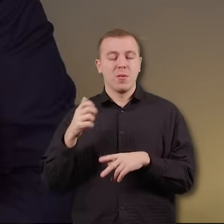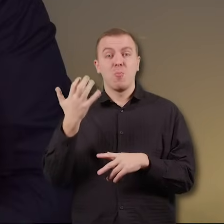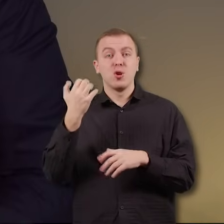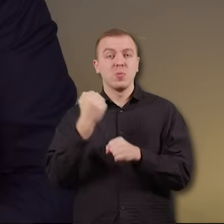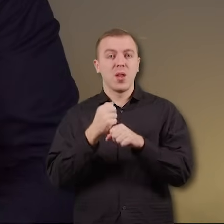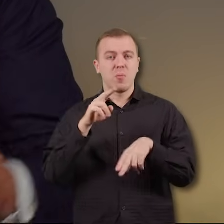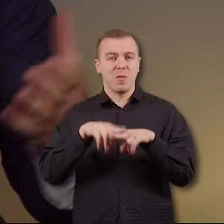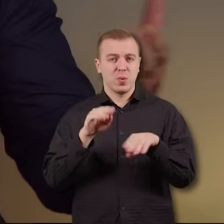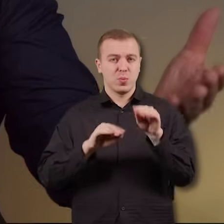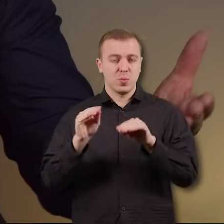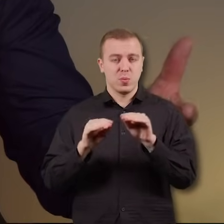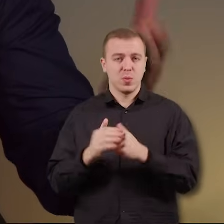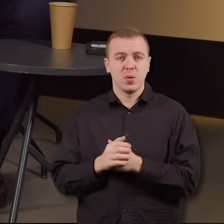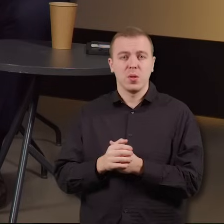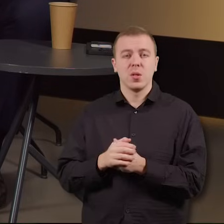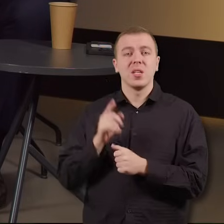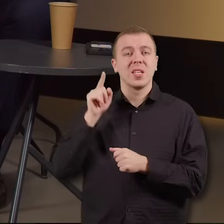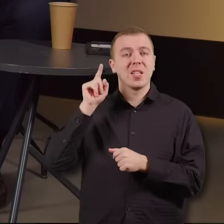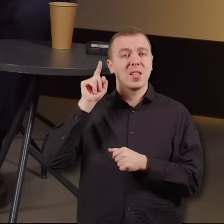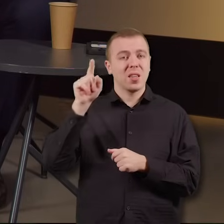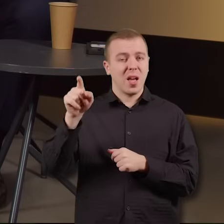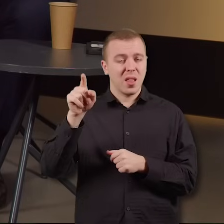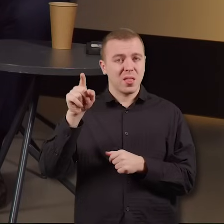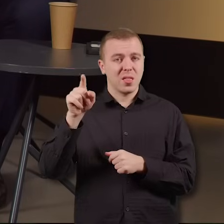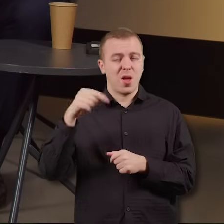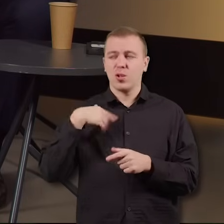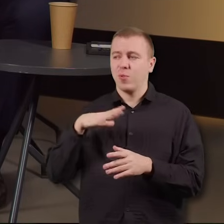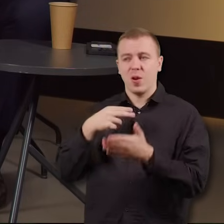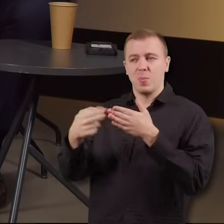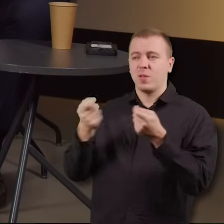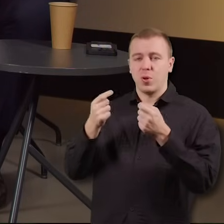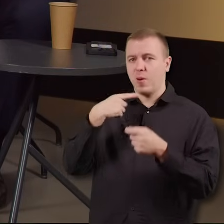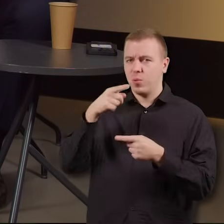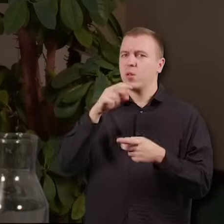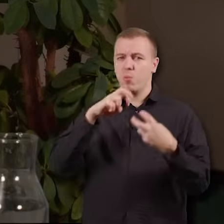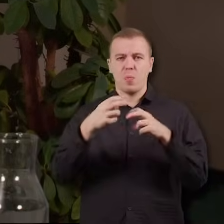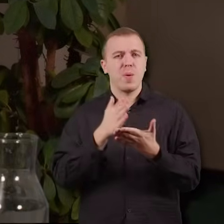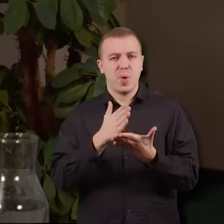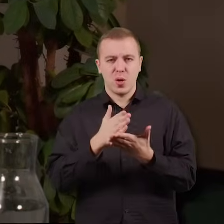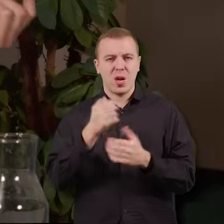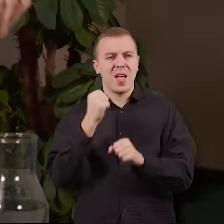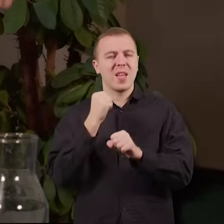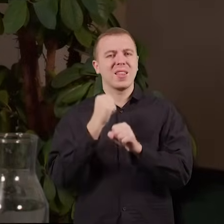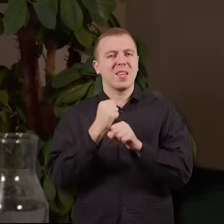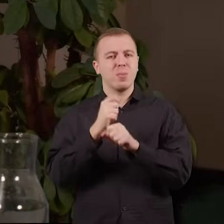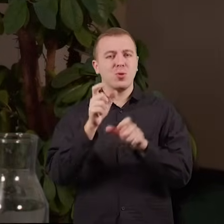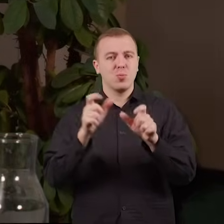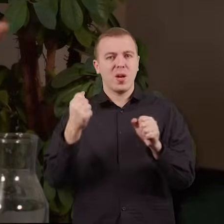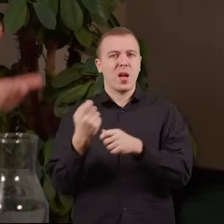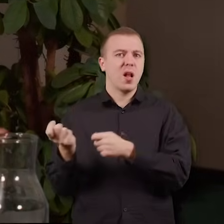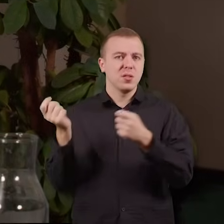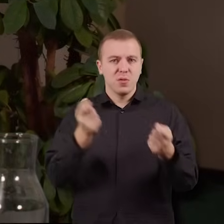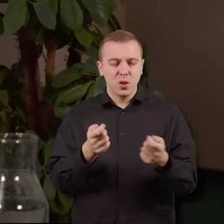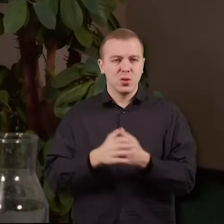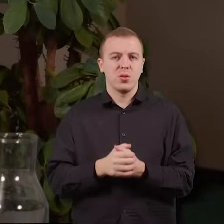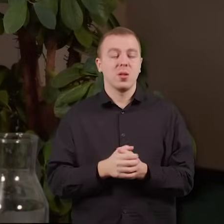darbo vietų. No, bet neranda žmonių. Aš kalbėjau su įmonės vadovu, sakė, kad yra problema dirbančiųjų žmonių, kuriuos reikia atsivežti.